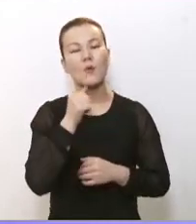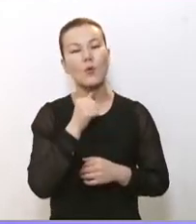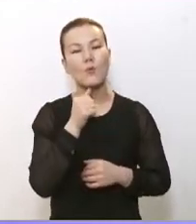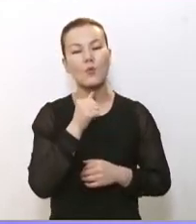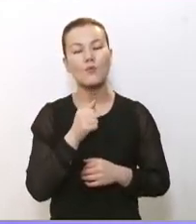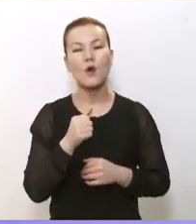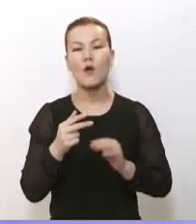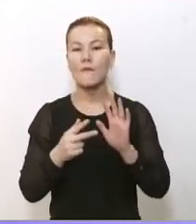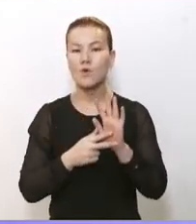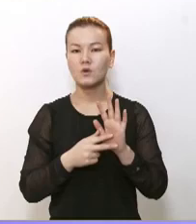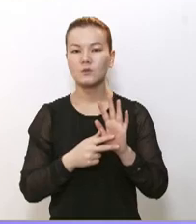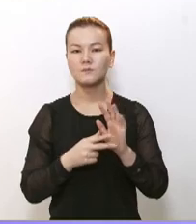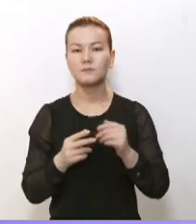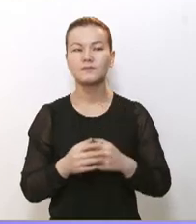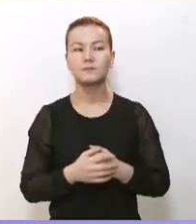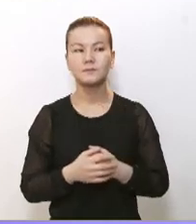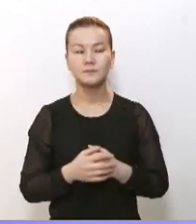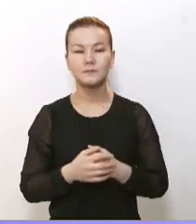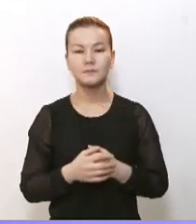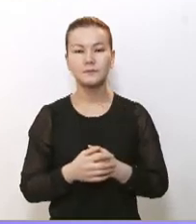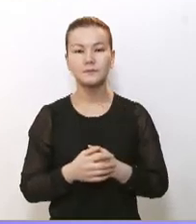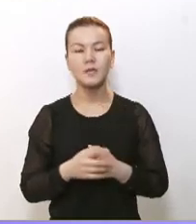Пробуем 8.